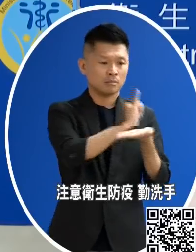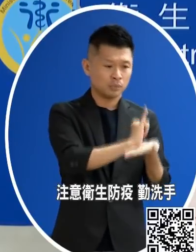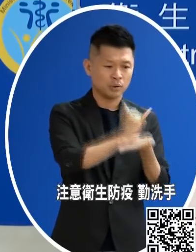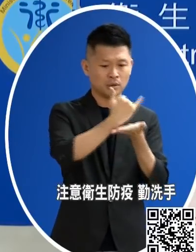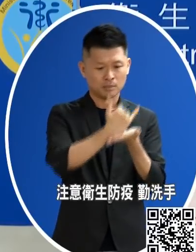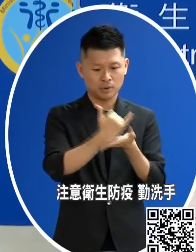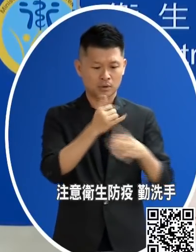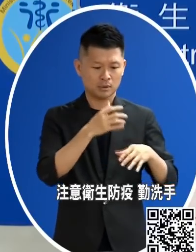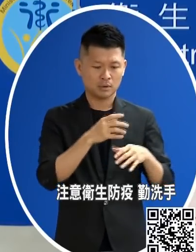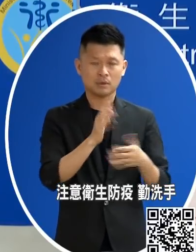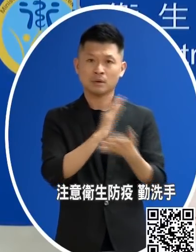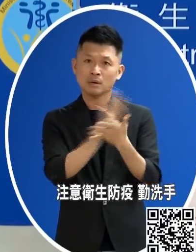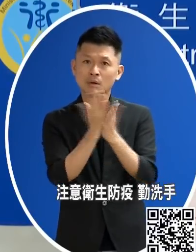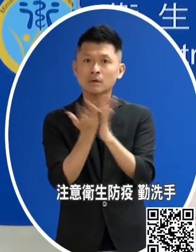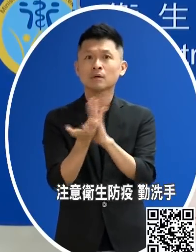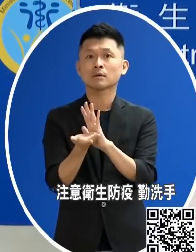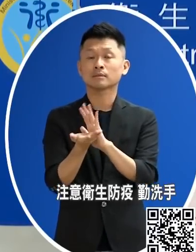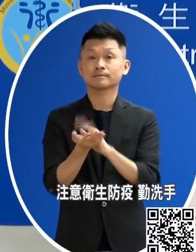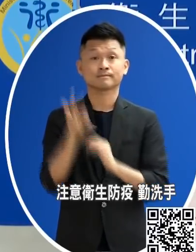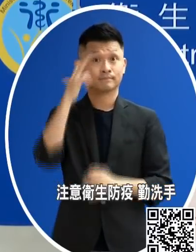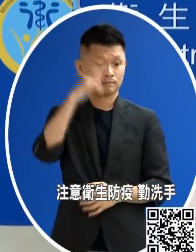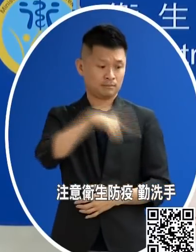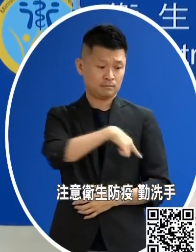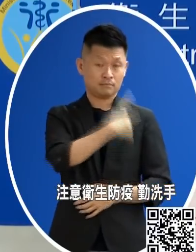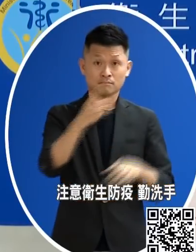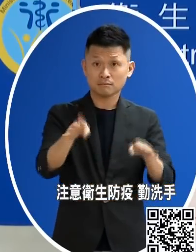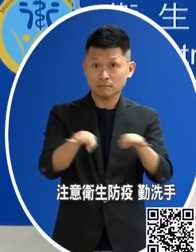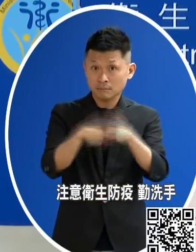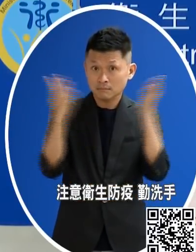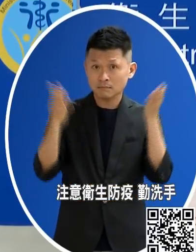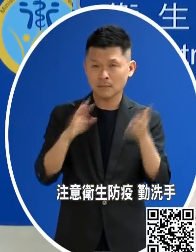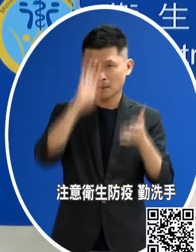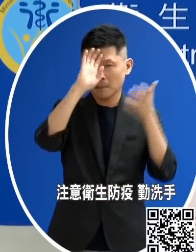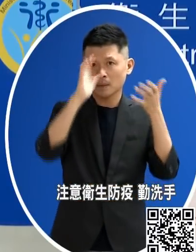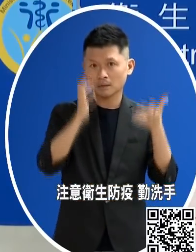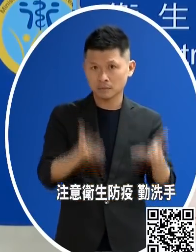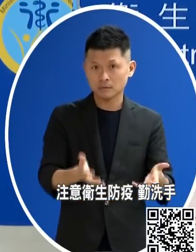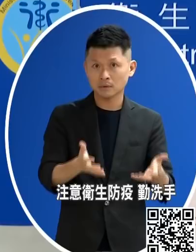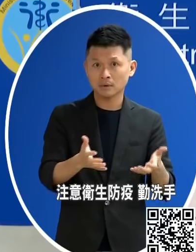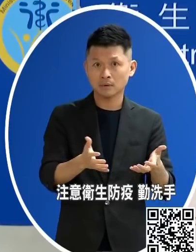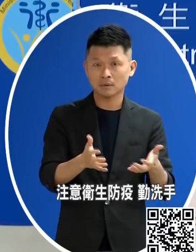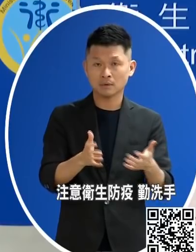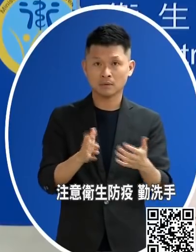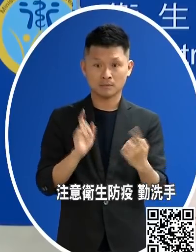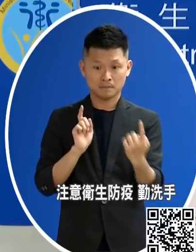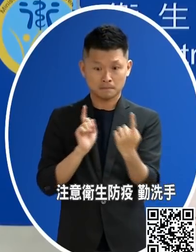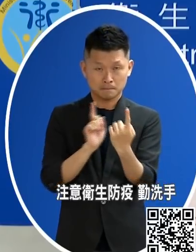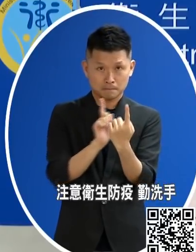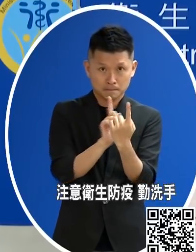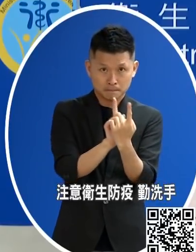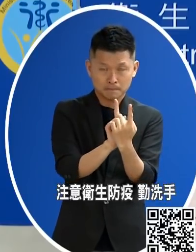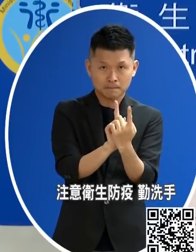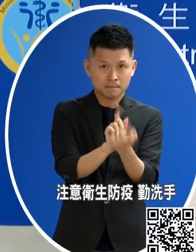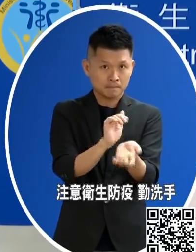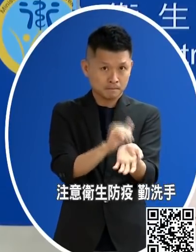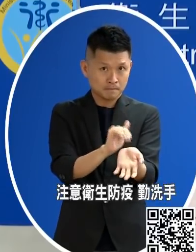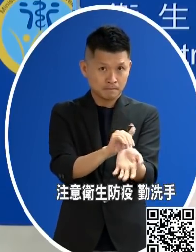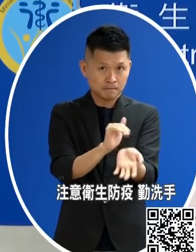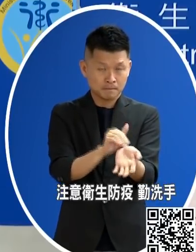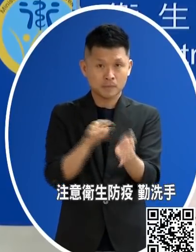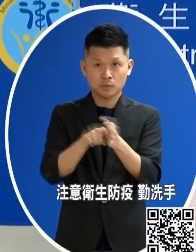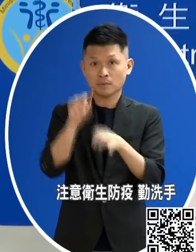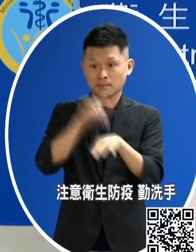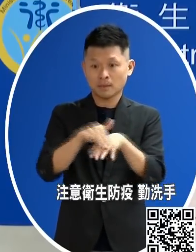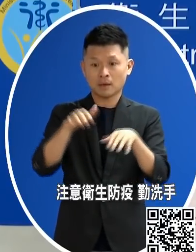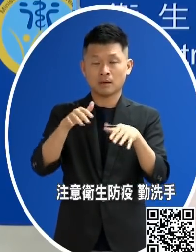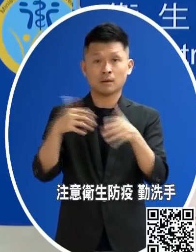此后，我们从下个礼拜一开始，我们这样的一个重症个案的有一个临床处置的专家咨询小组，那